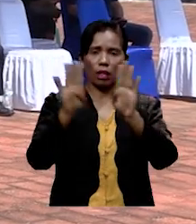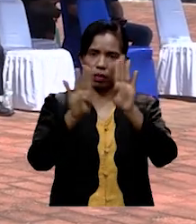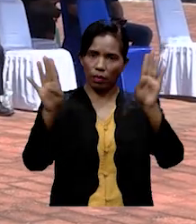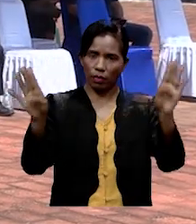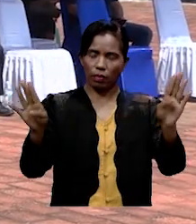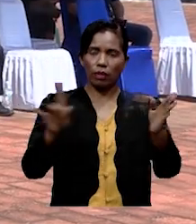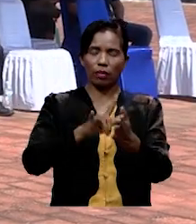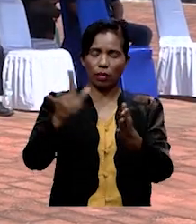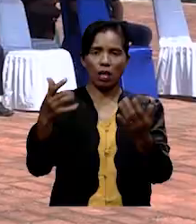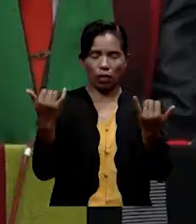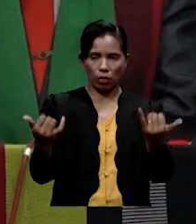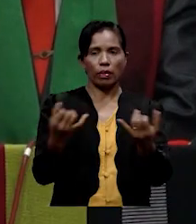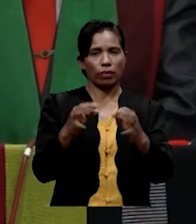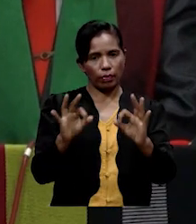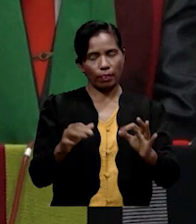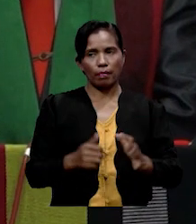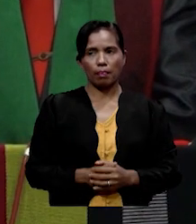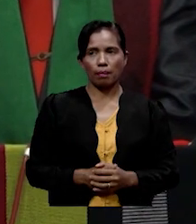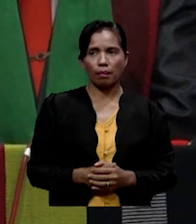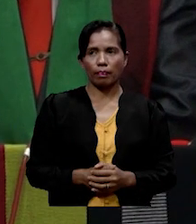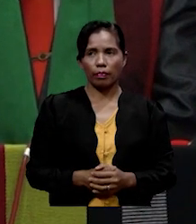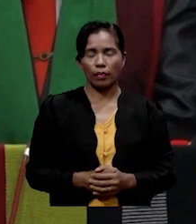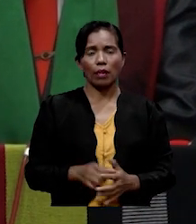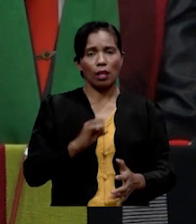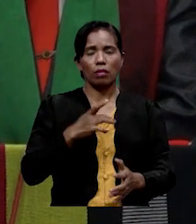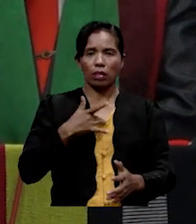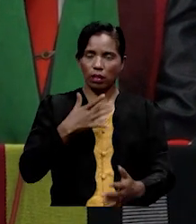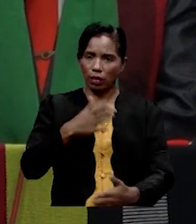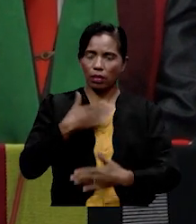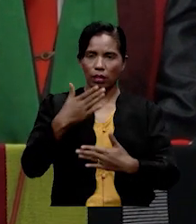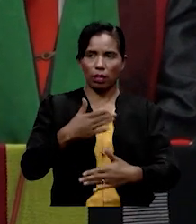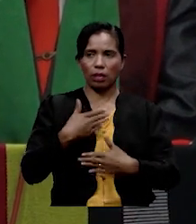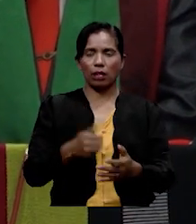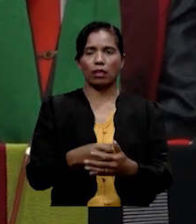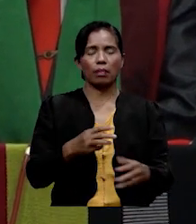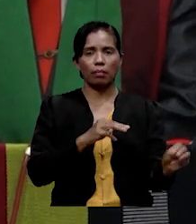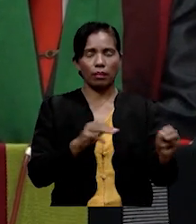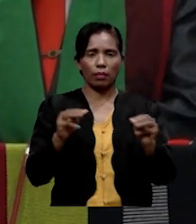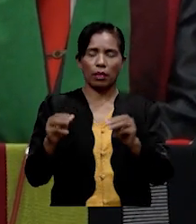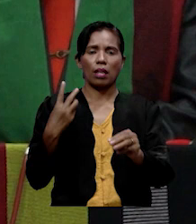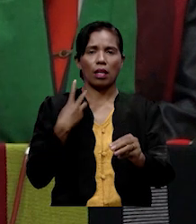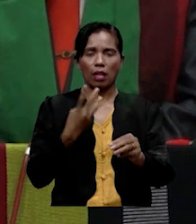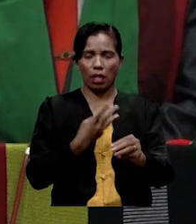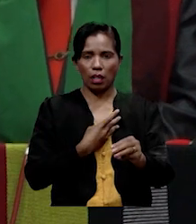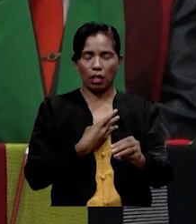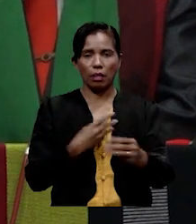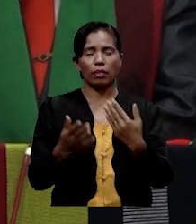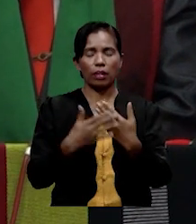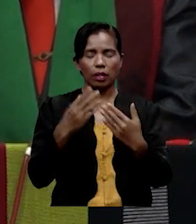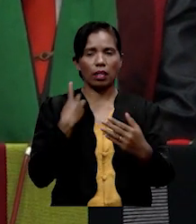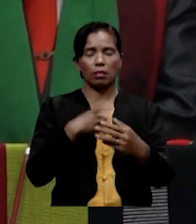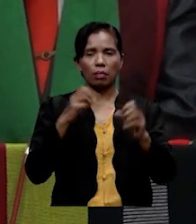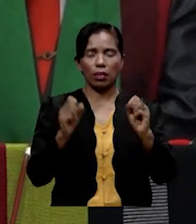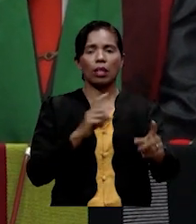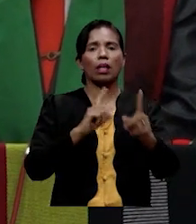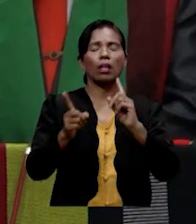mai realiza duni. Saya merasa bangga mudahnya kami berinteraksi dengan pemerintah Timor Leste.